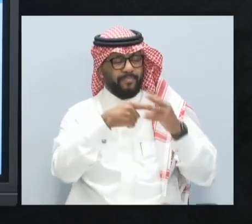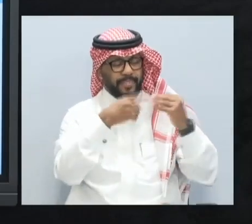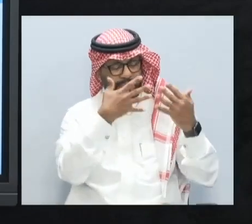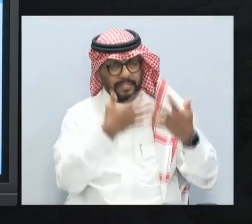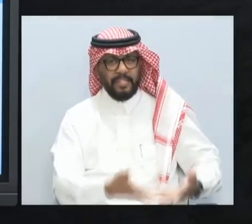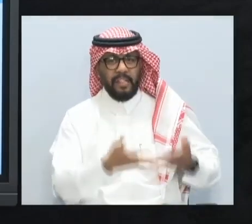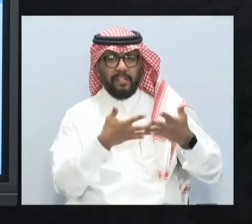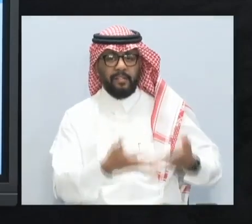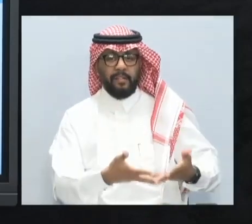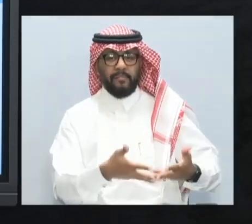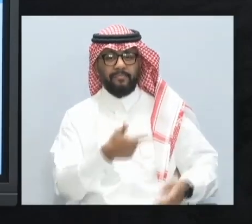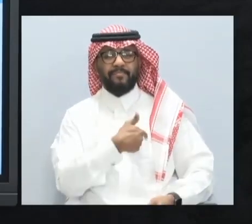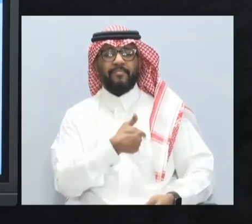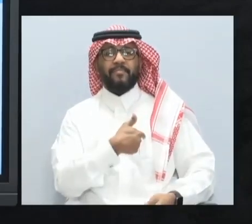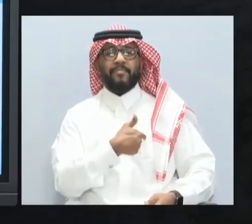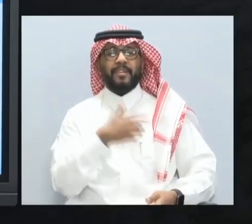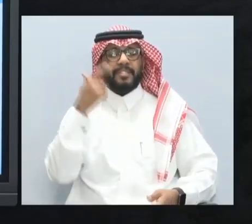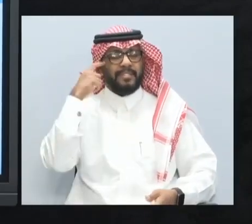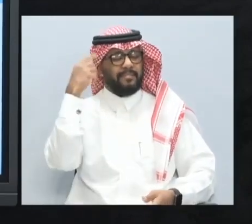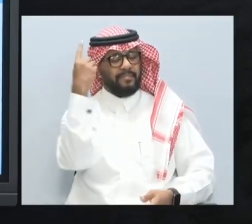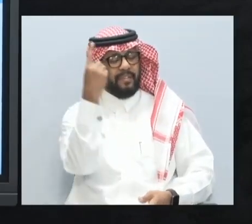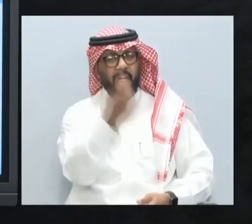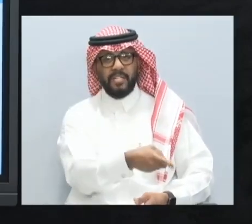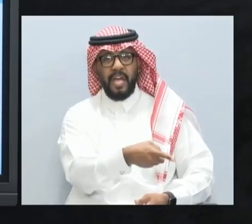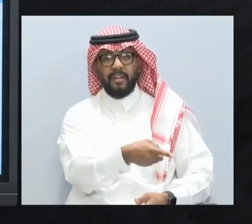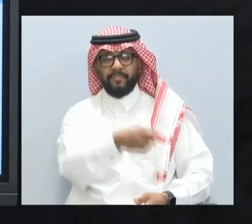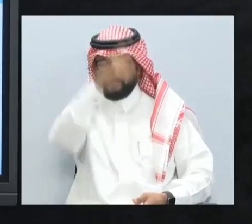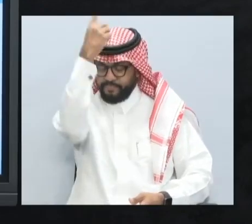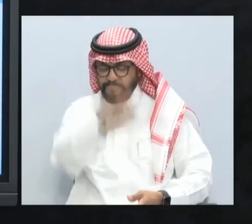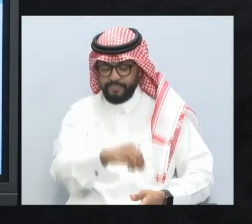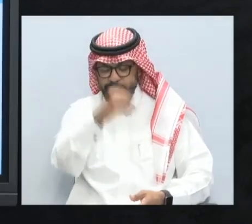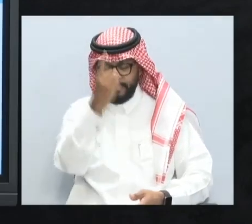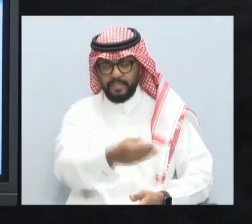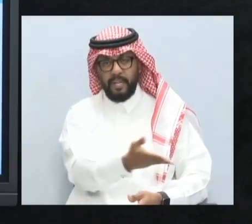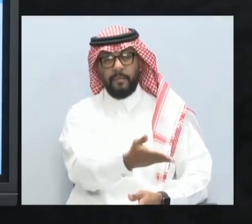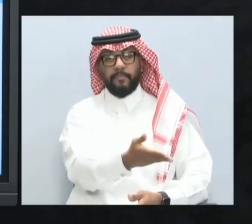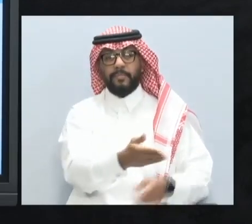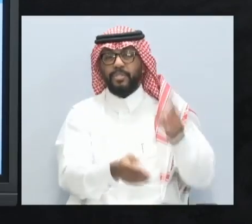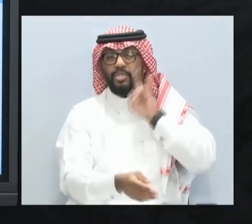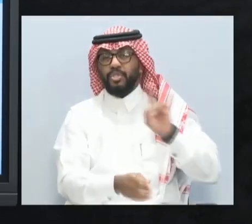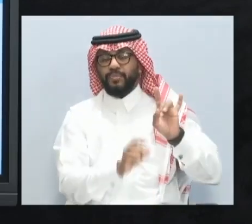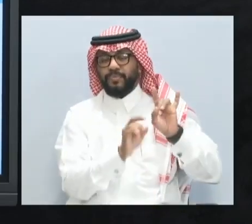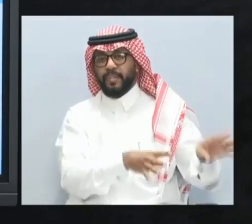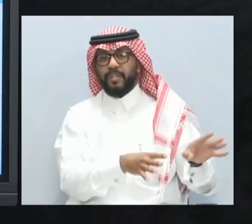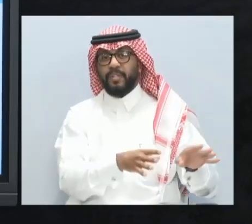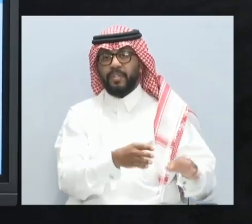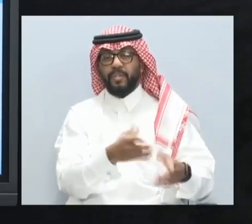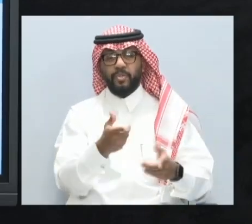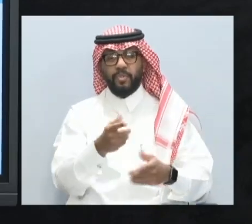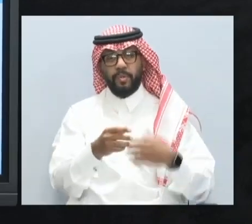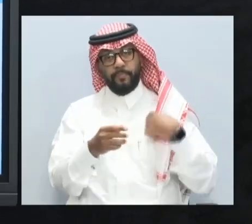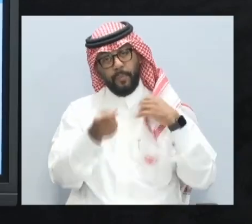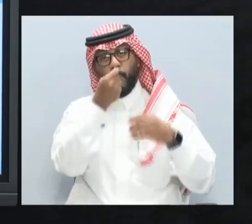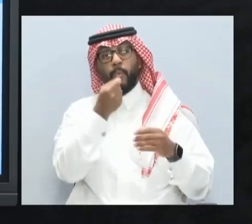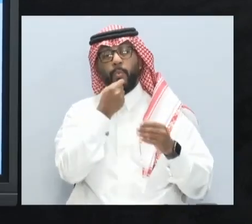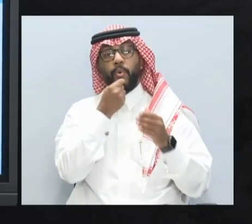عقله او يقع في قلبه فيتابرون والسحر موجود في كتاب الله